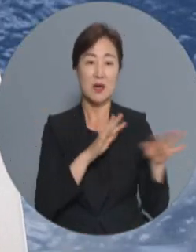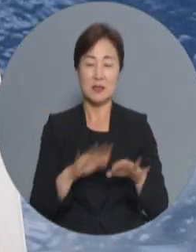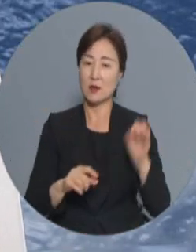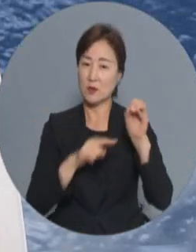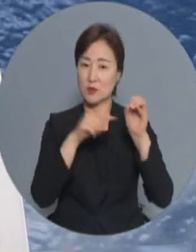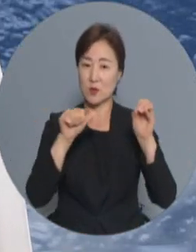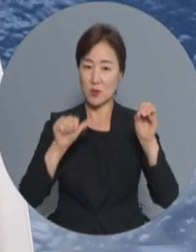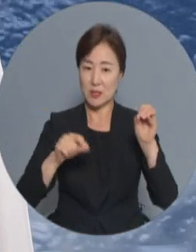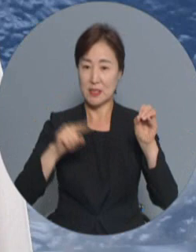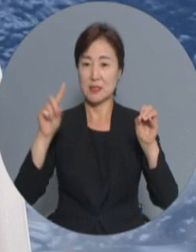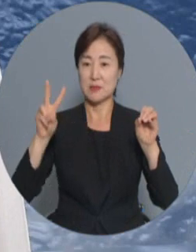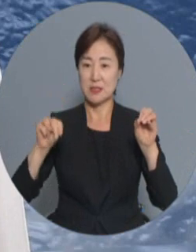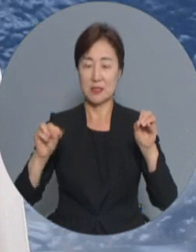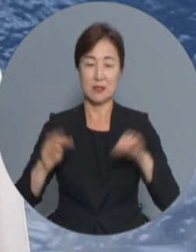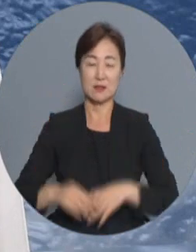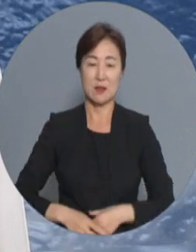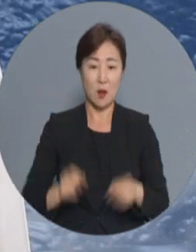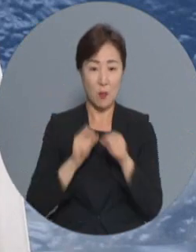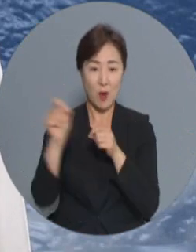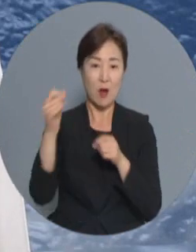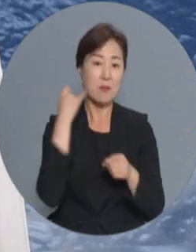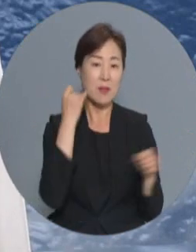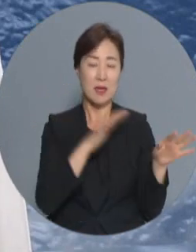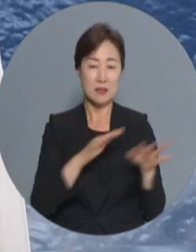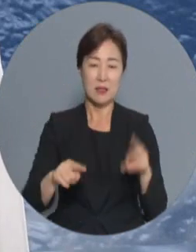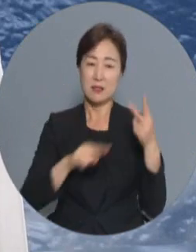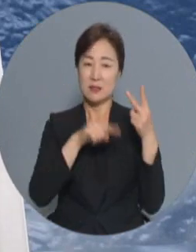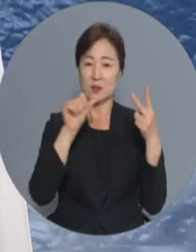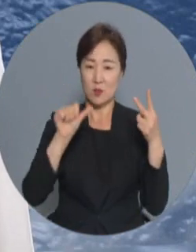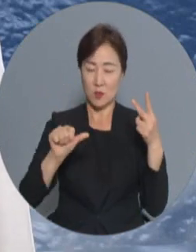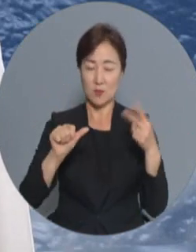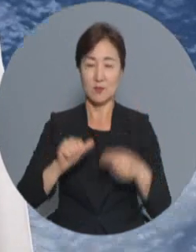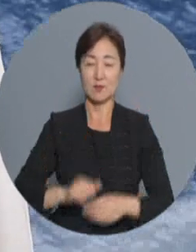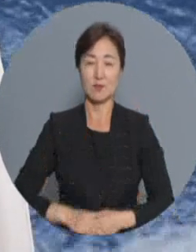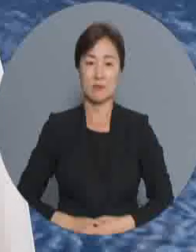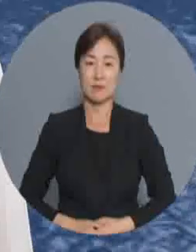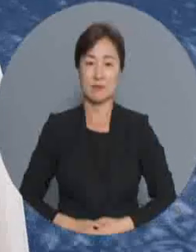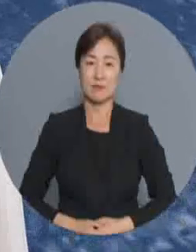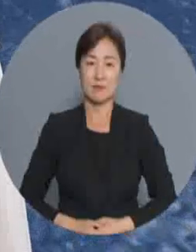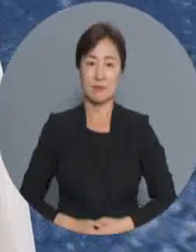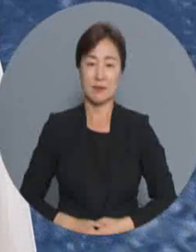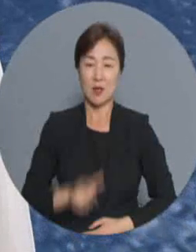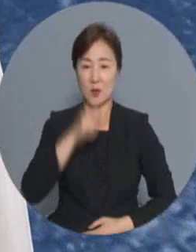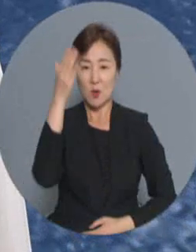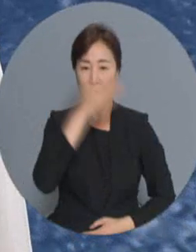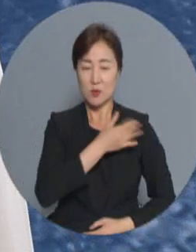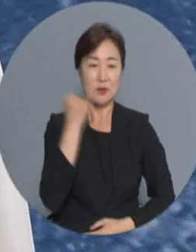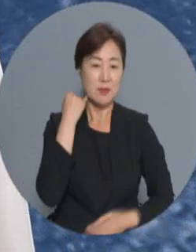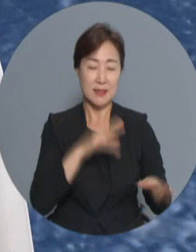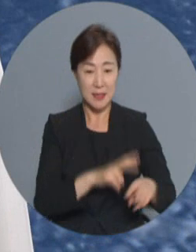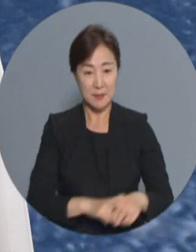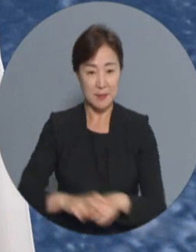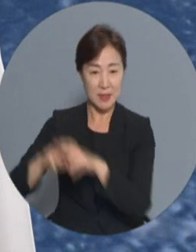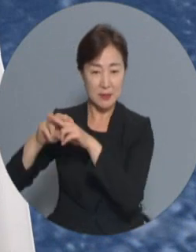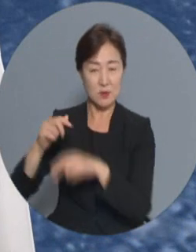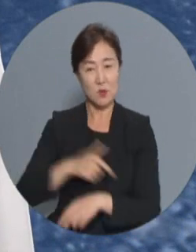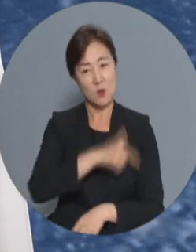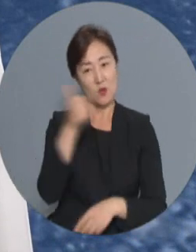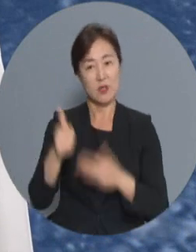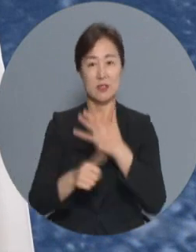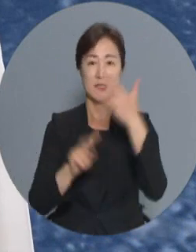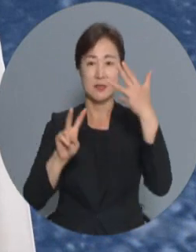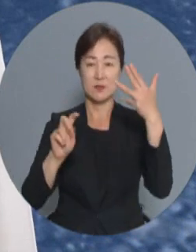0.5에서 2m 먼 바다에서는 최고 2.5m 일겠습니다 여수 내일 만조 시각은 오후 8시